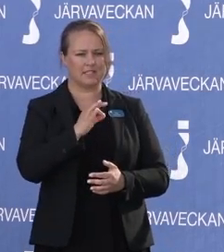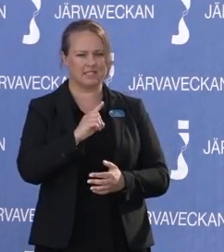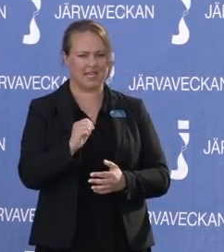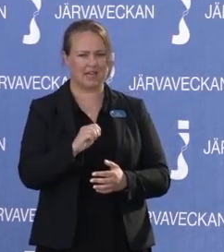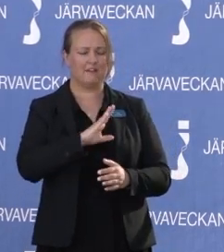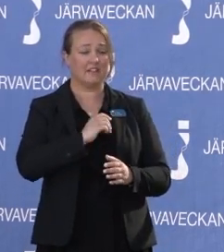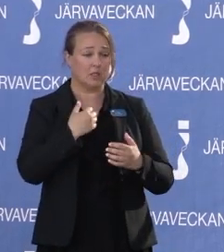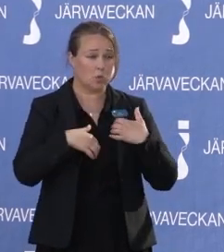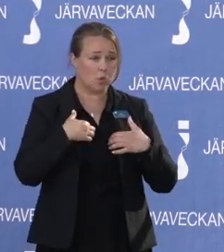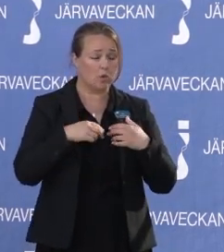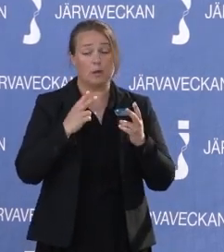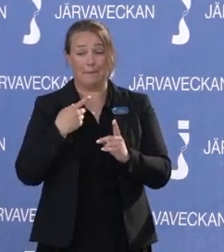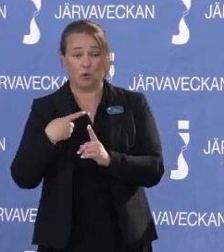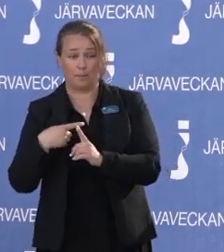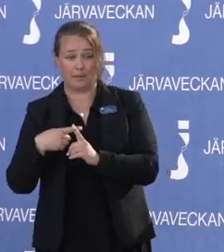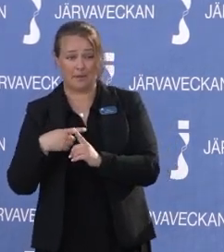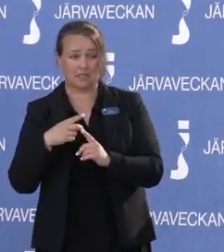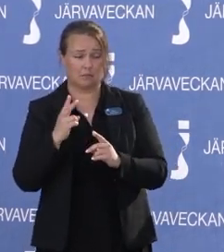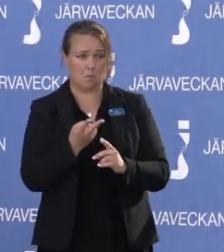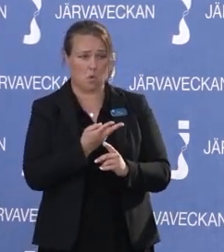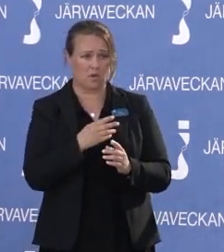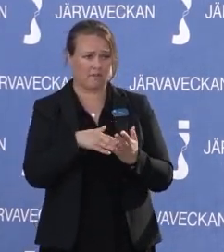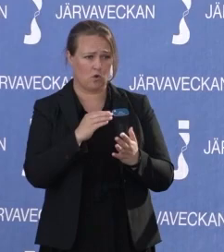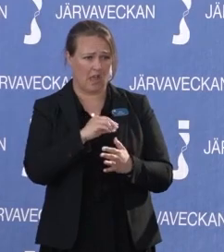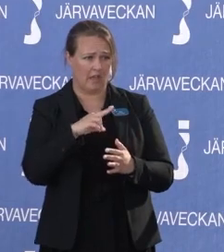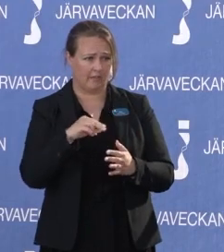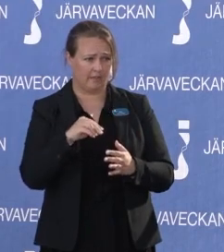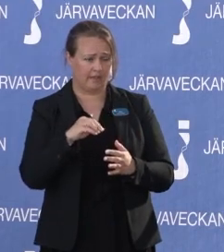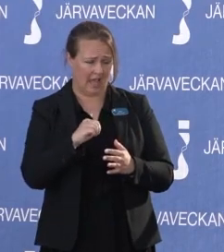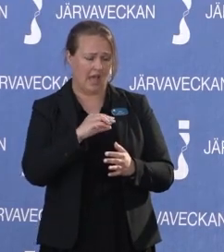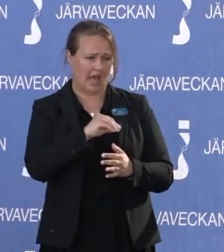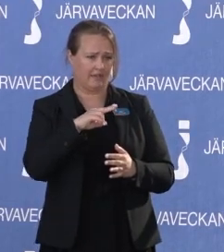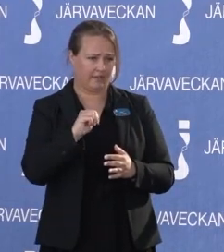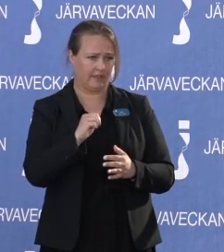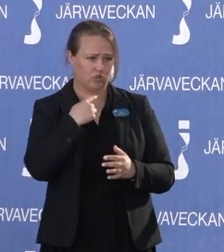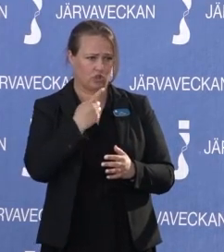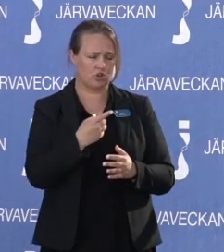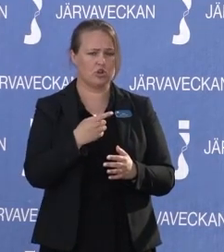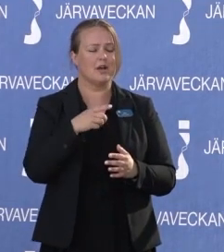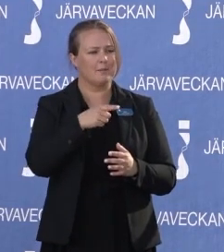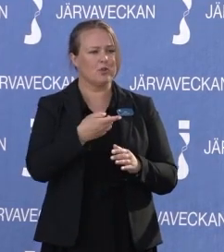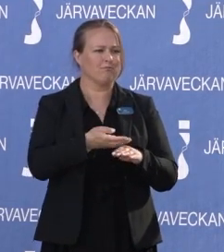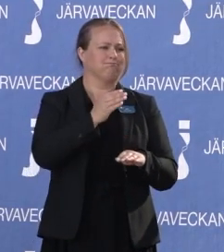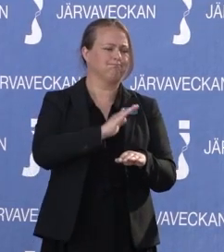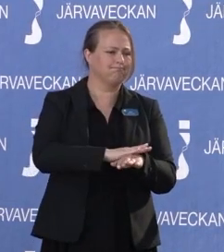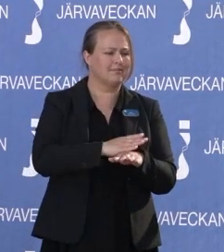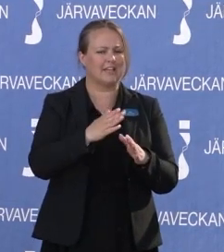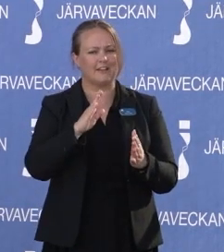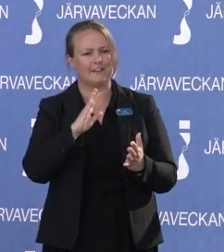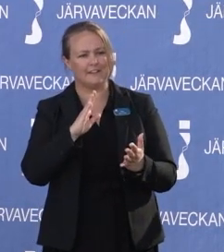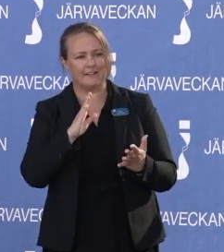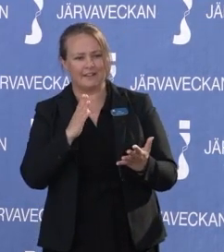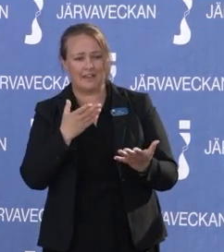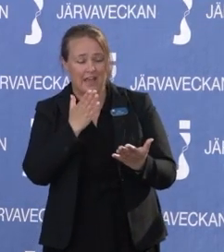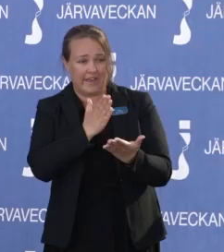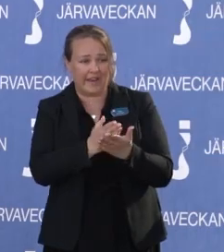försiktig optimism och en viss oro då, uttryckt från Ann. Du som kan väldigt mycket om det här. Finns det ett fog för den här